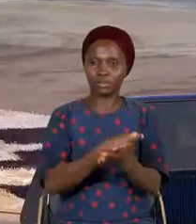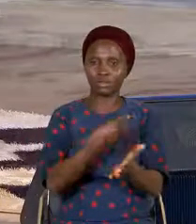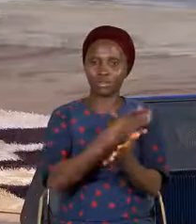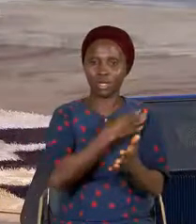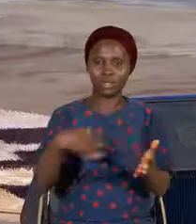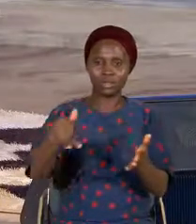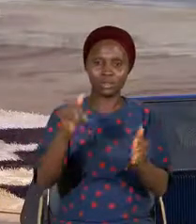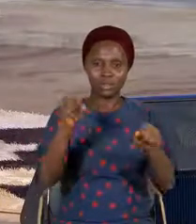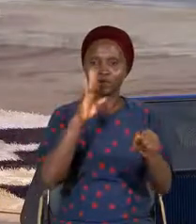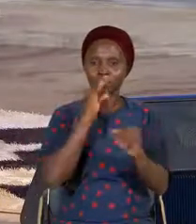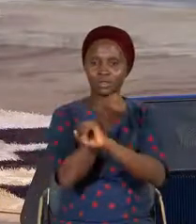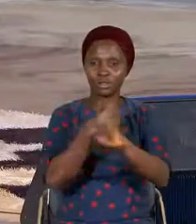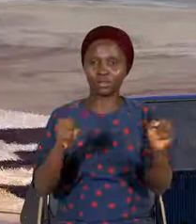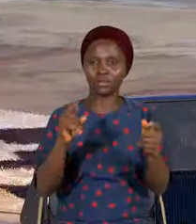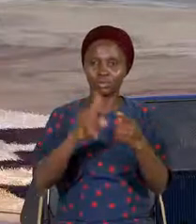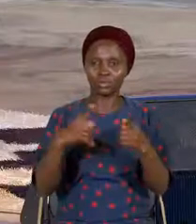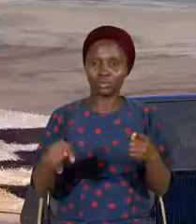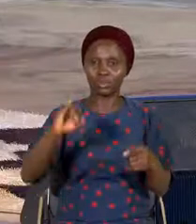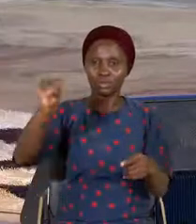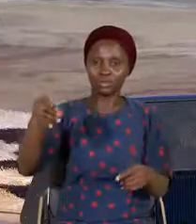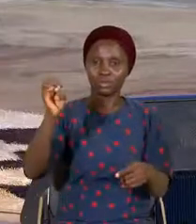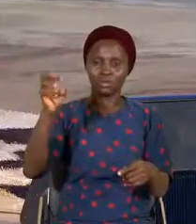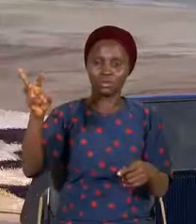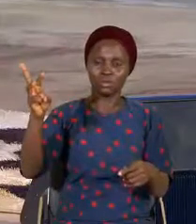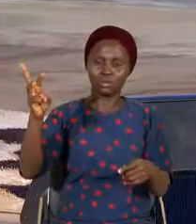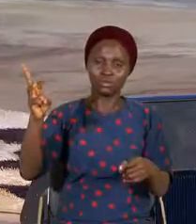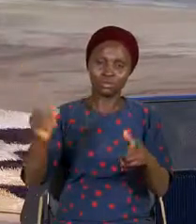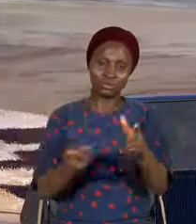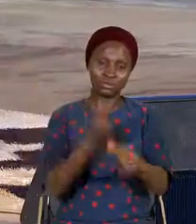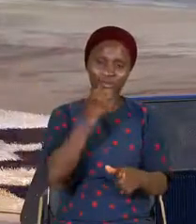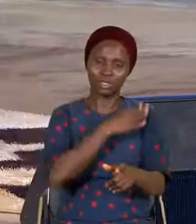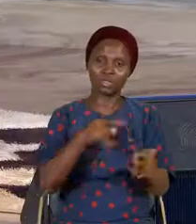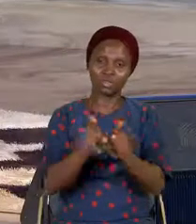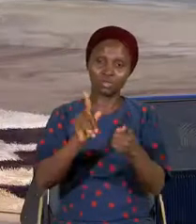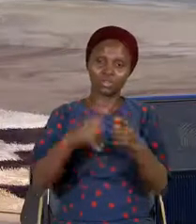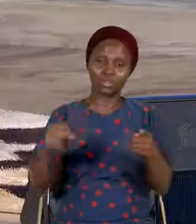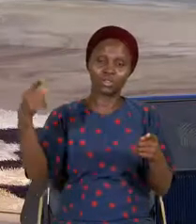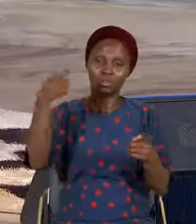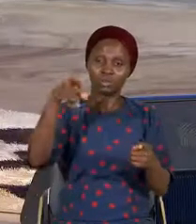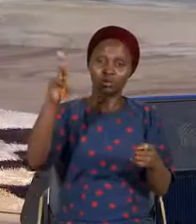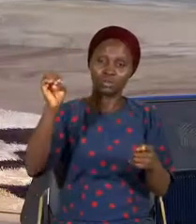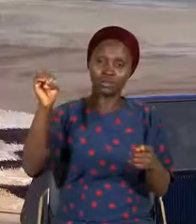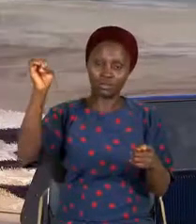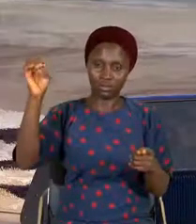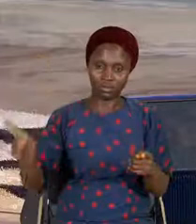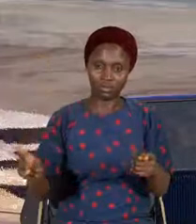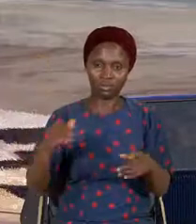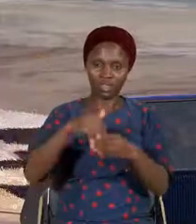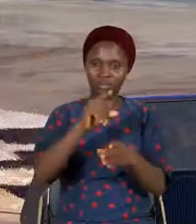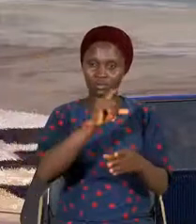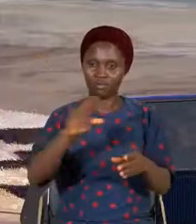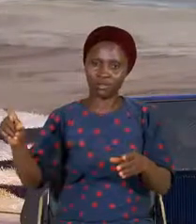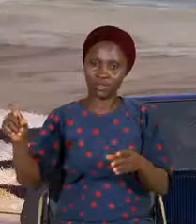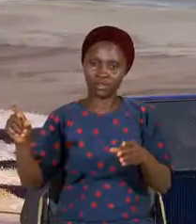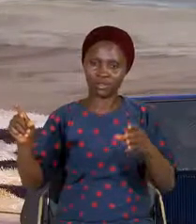être sauvés, aux juifs, du juif premièrement, puis du grec. Dans le verset 17, il nous dit